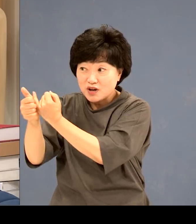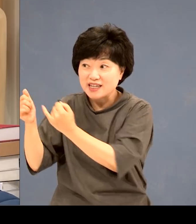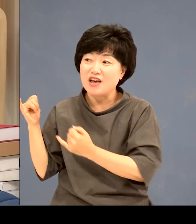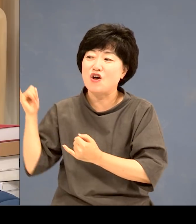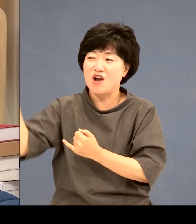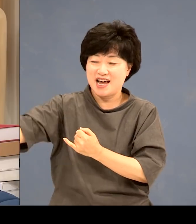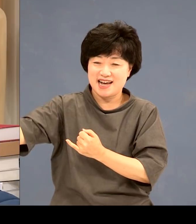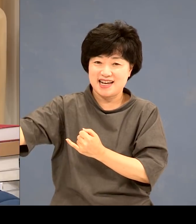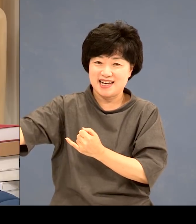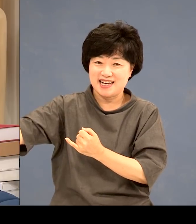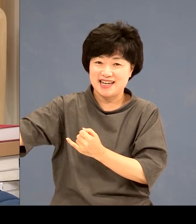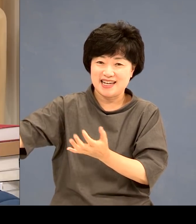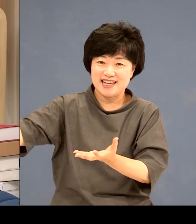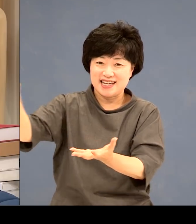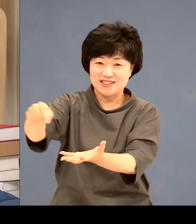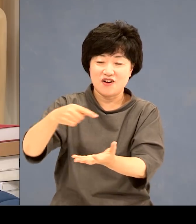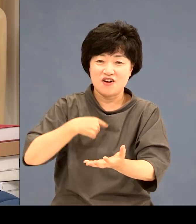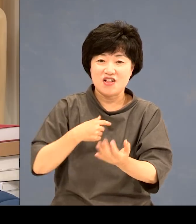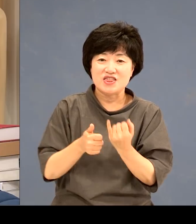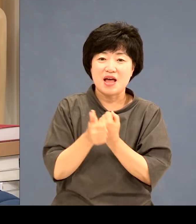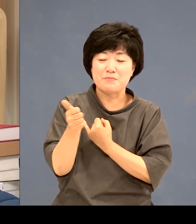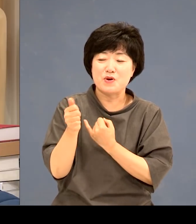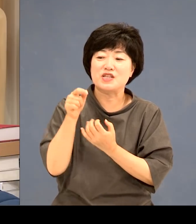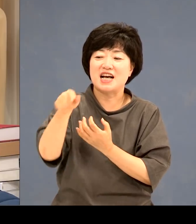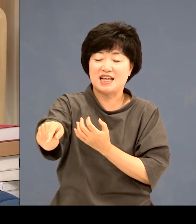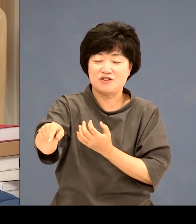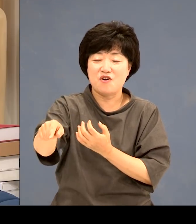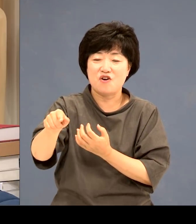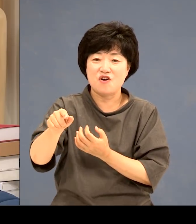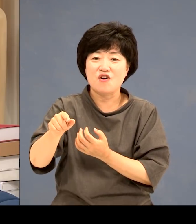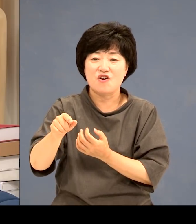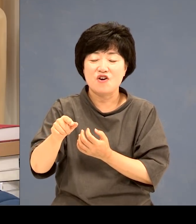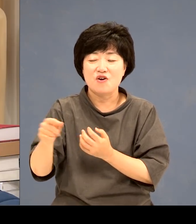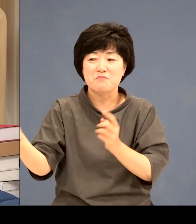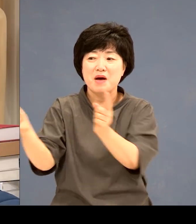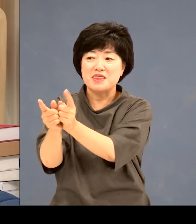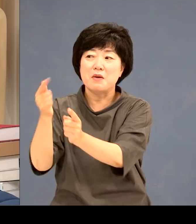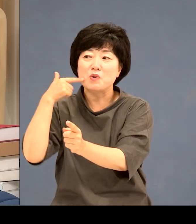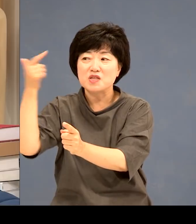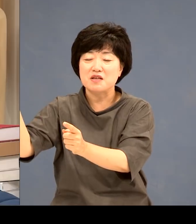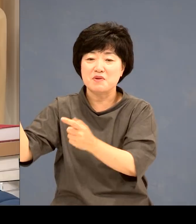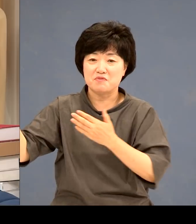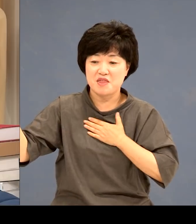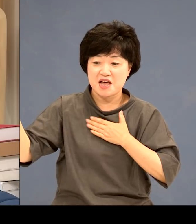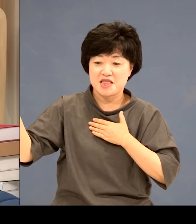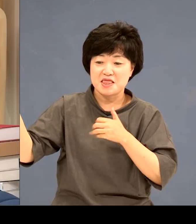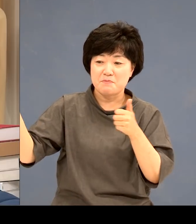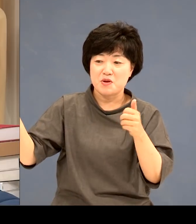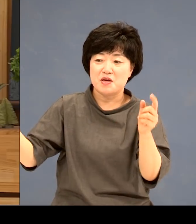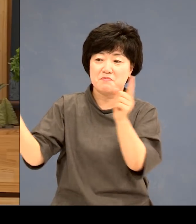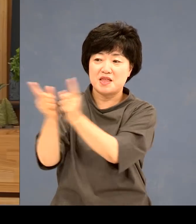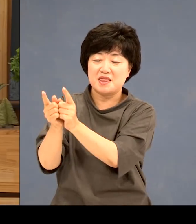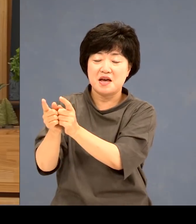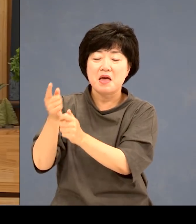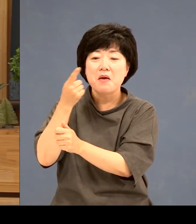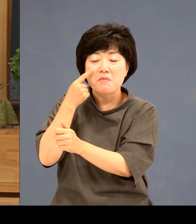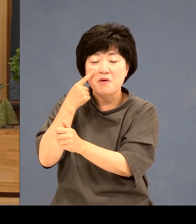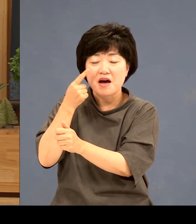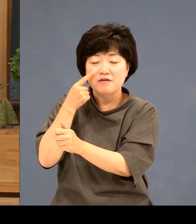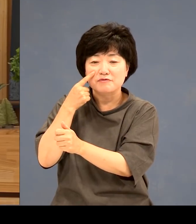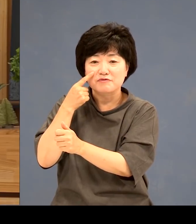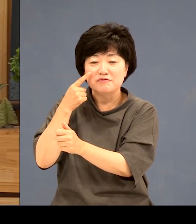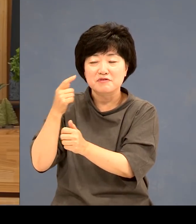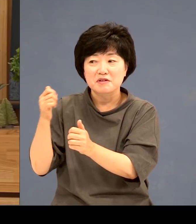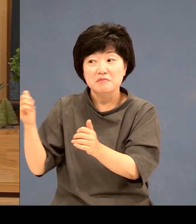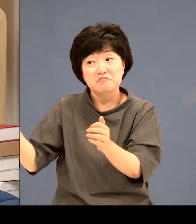언제 한국에 가고 포항 한동대학교에 가서 이렇게 강의를 하는데 목사님 오셔서 한번 이렇게 만나시면 좋을 것 같다고. 네네.